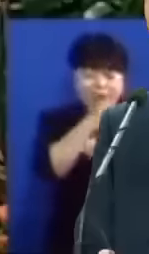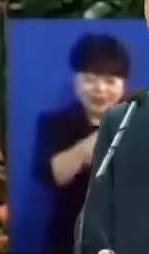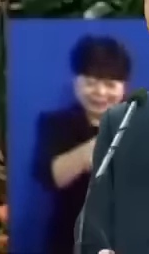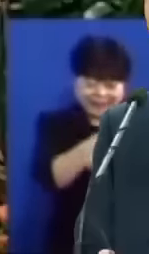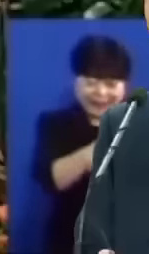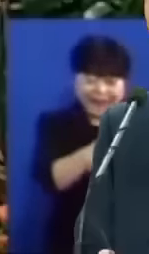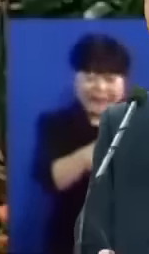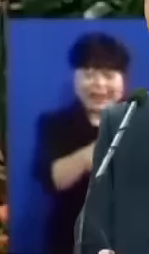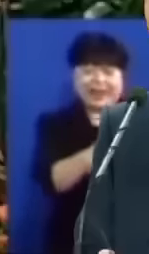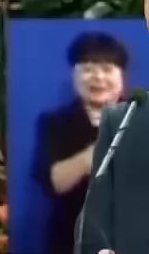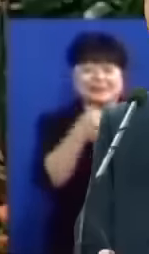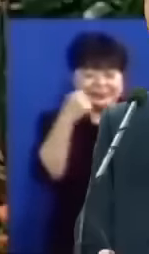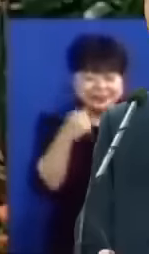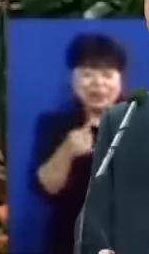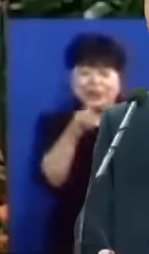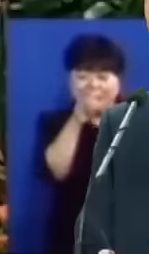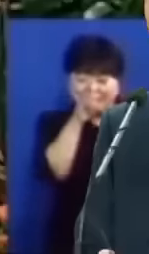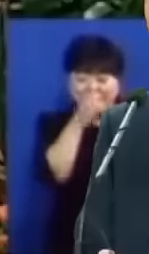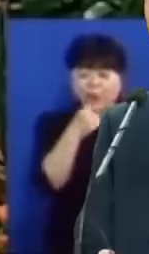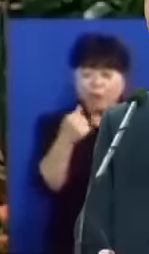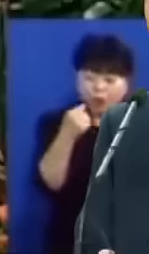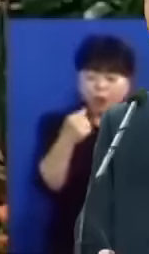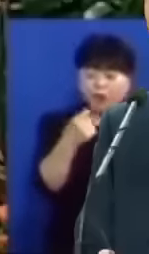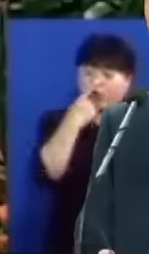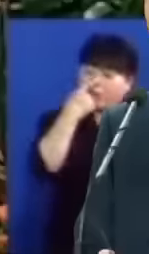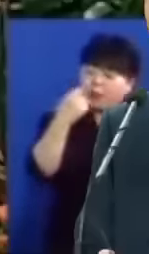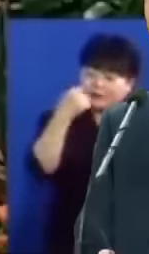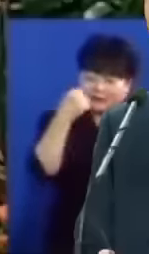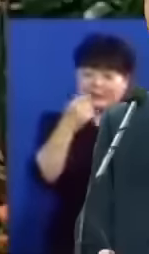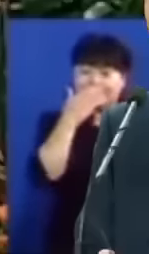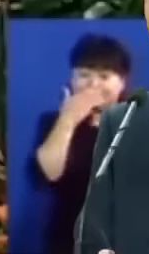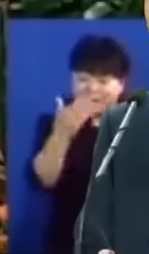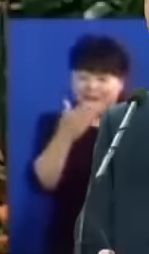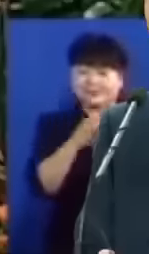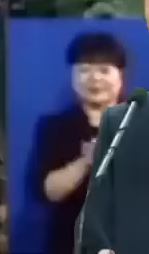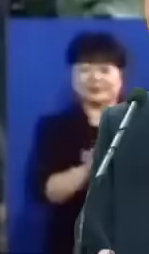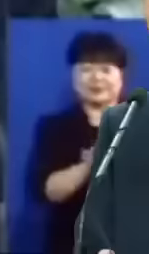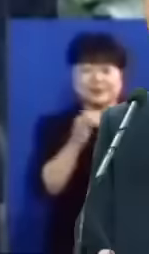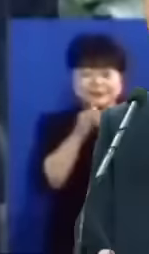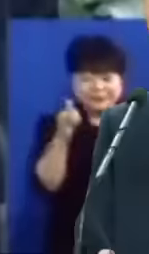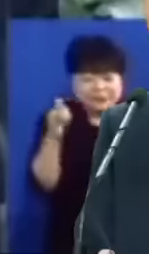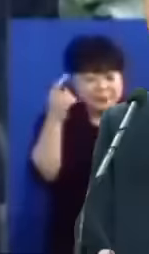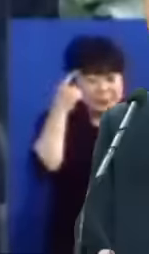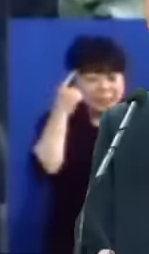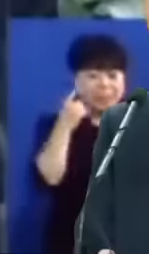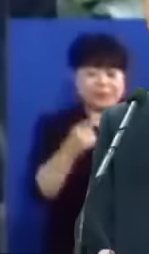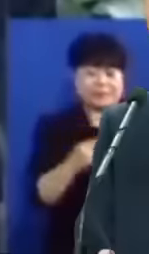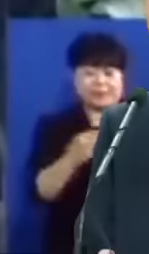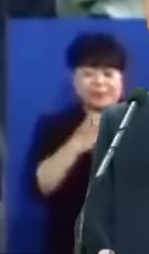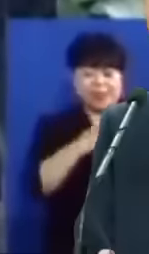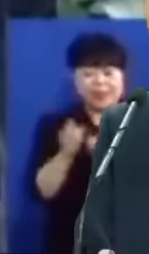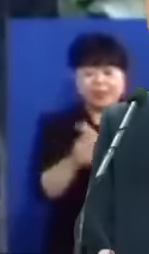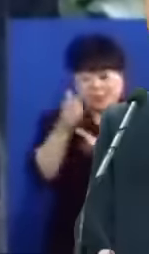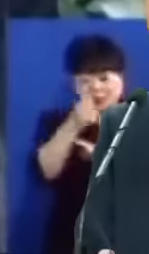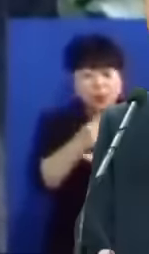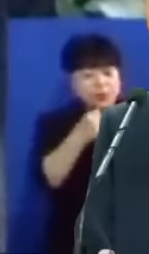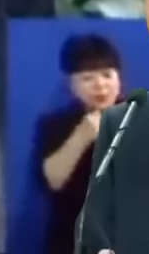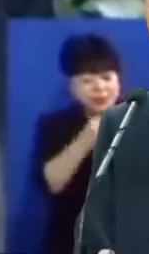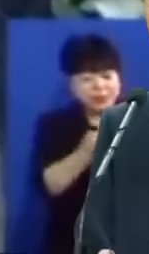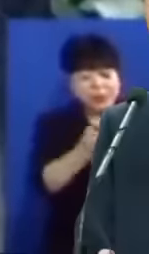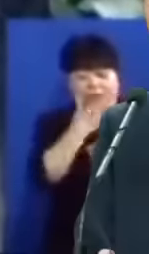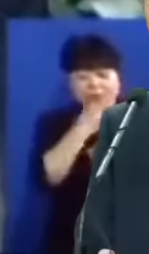인생을 살고 건강하고 멋진 삶을 살아갈 수 있다는 것입니다. 사람들은 생각하기를 나는 성공하기